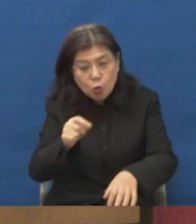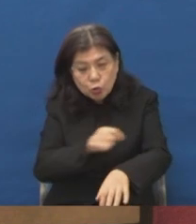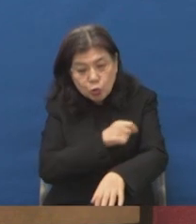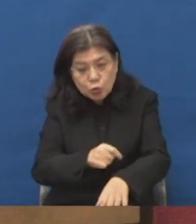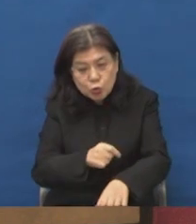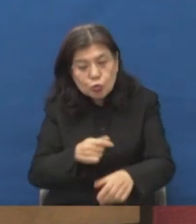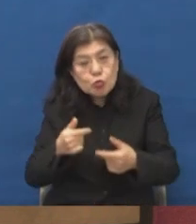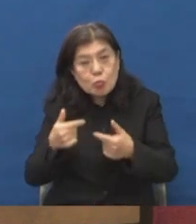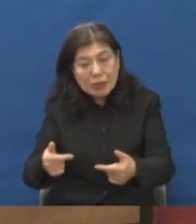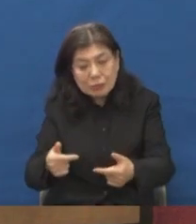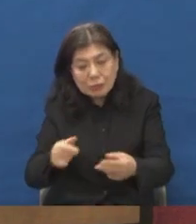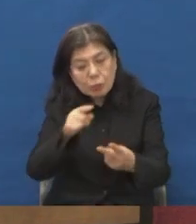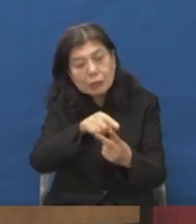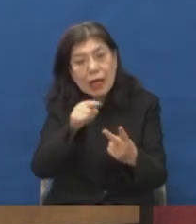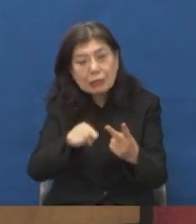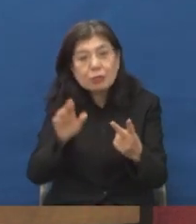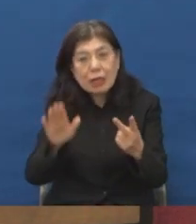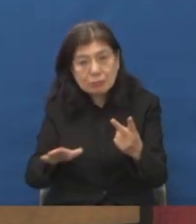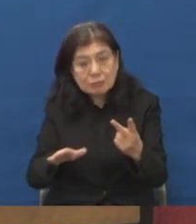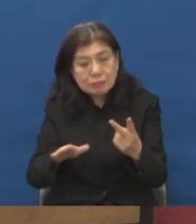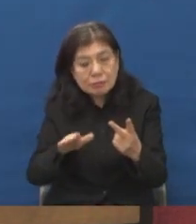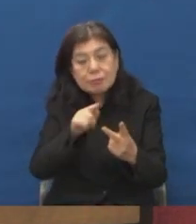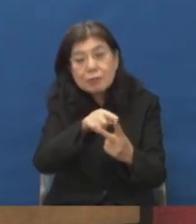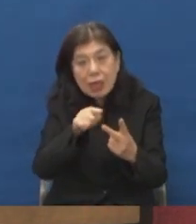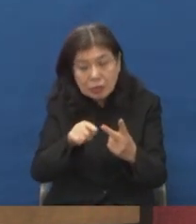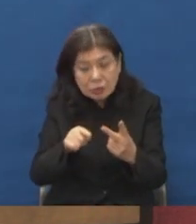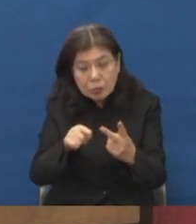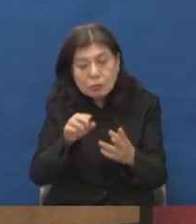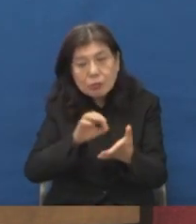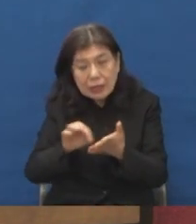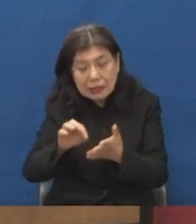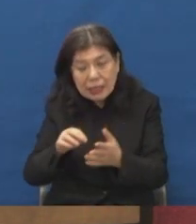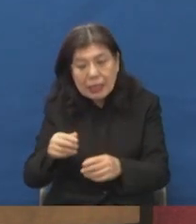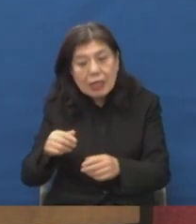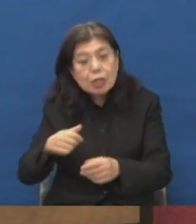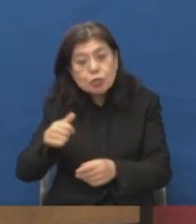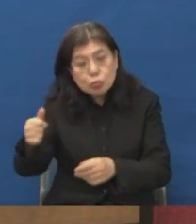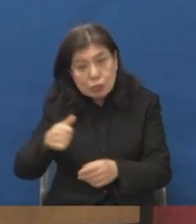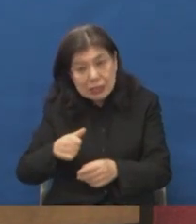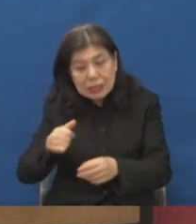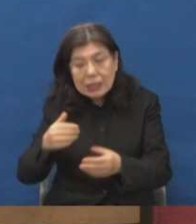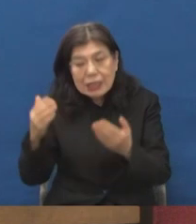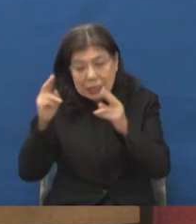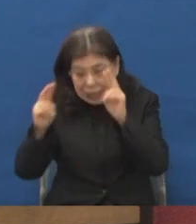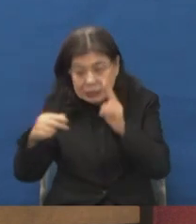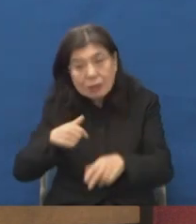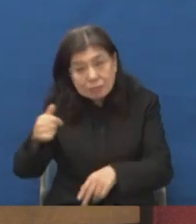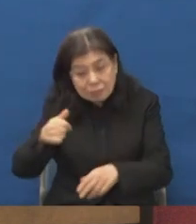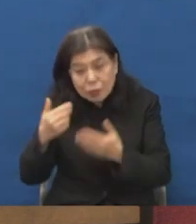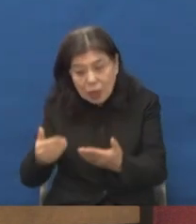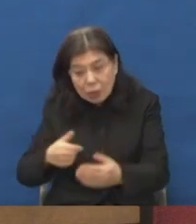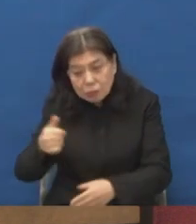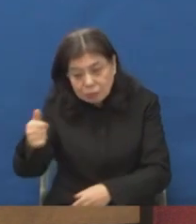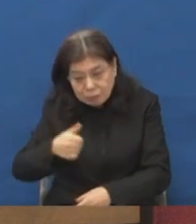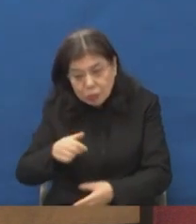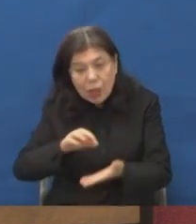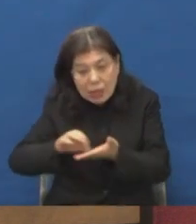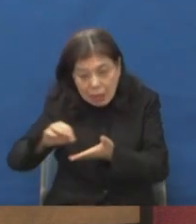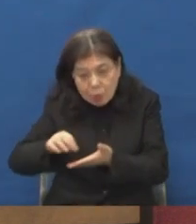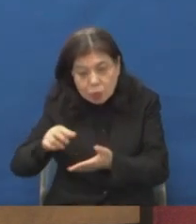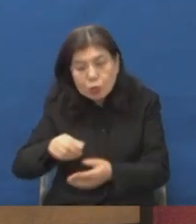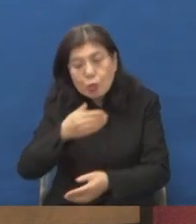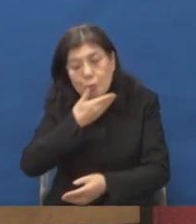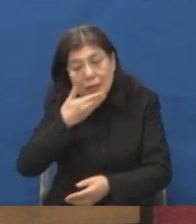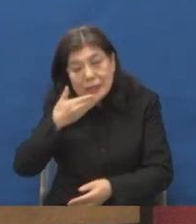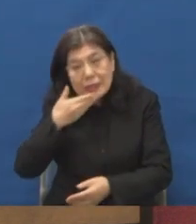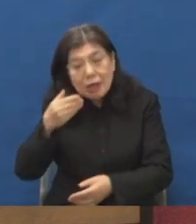を走らせる上で、市内全体では通勤や通学、買い物などの市面の利便性の向上を図られます。